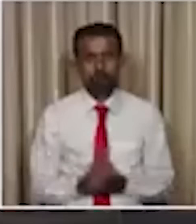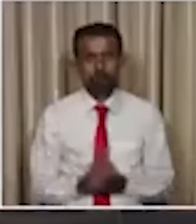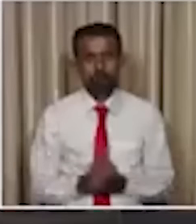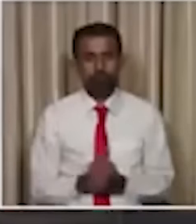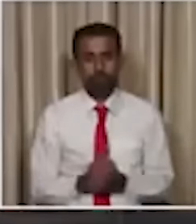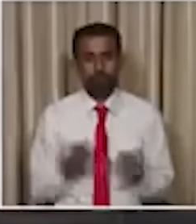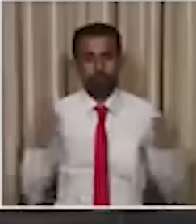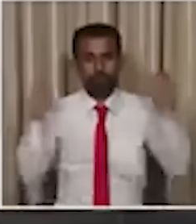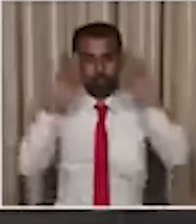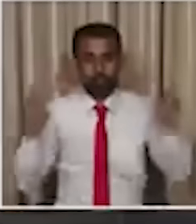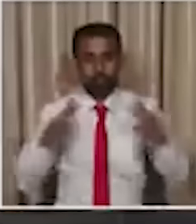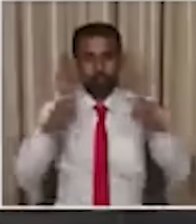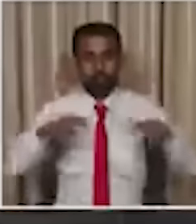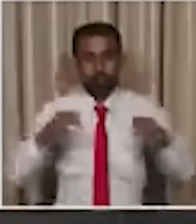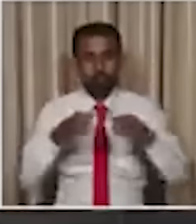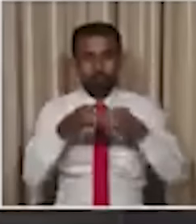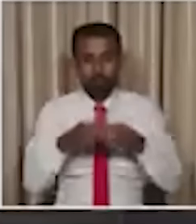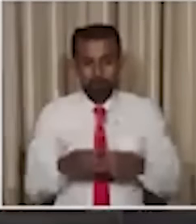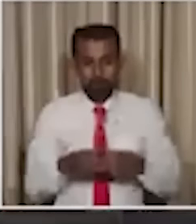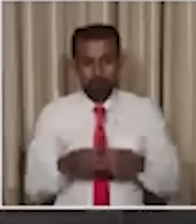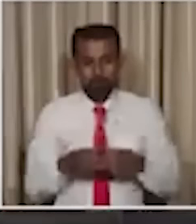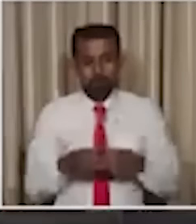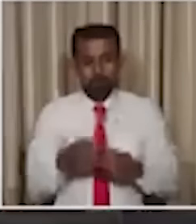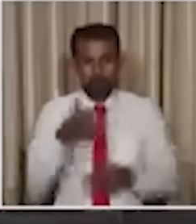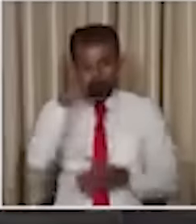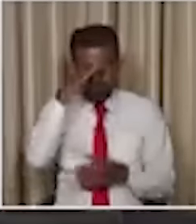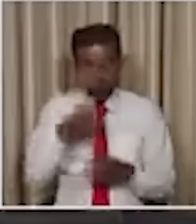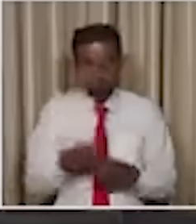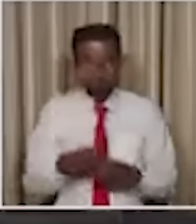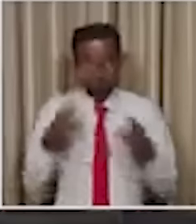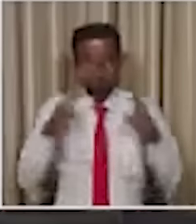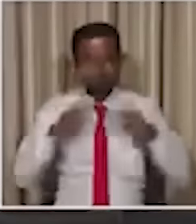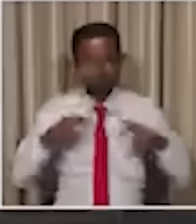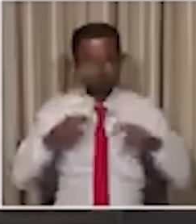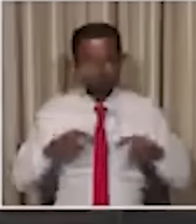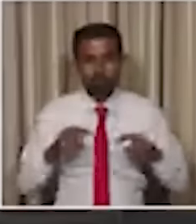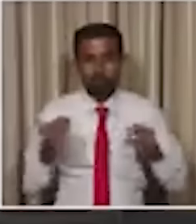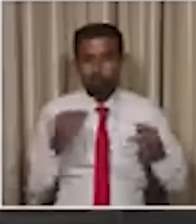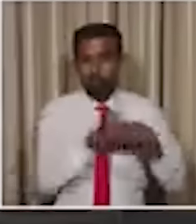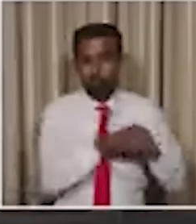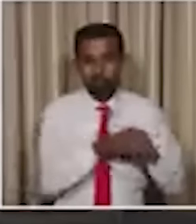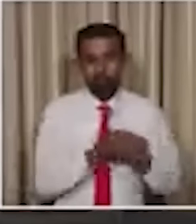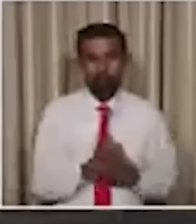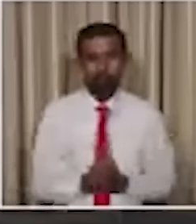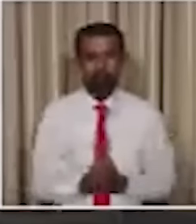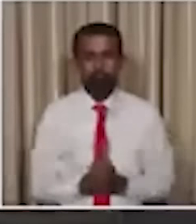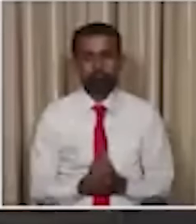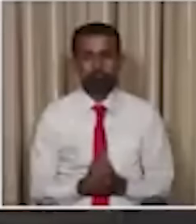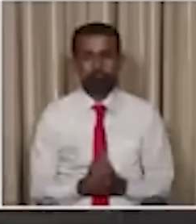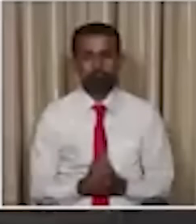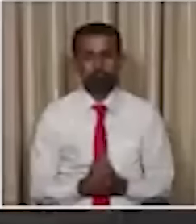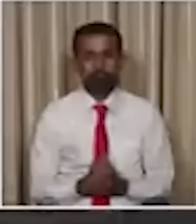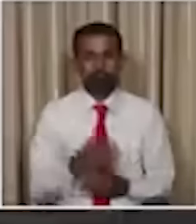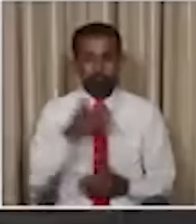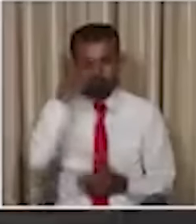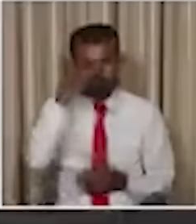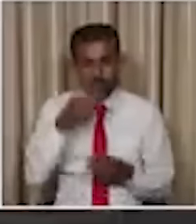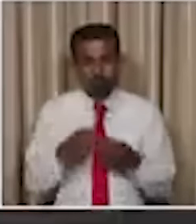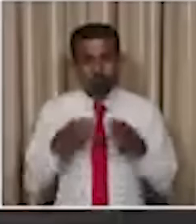ජාත්‍යන්තර විමර්ශන කණ්ඩායමේ කණ්ඩායම් පාස්කු ප්‍රහාරයේ විමර්ශන සඳහා සම්බන්ධ කර ගැනීම. පාස්කු